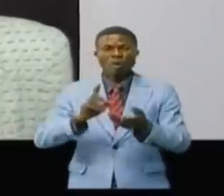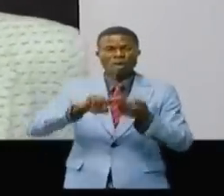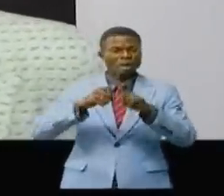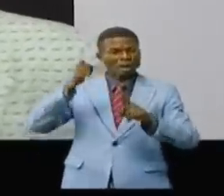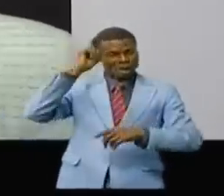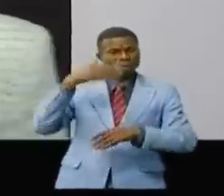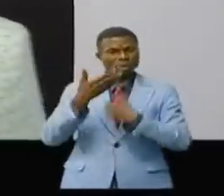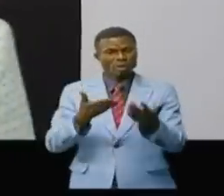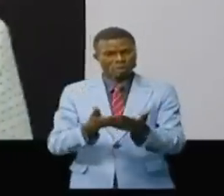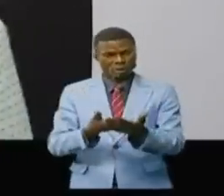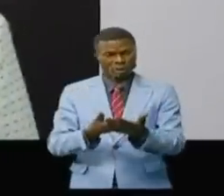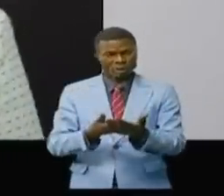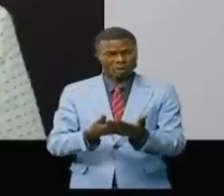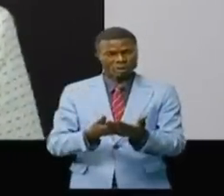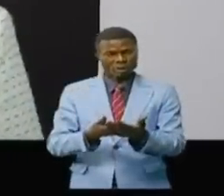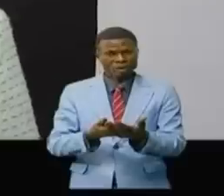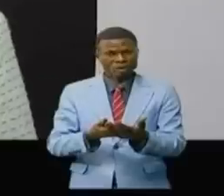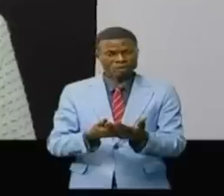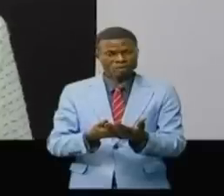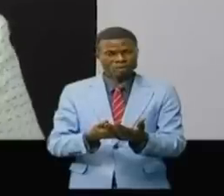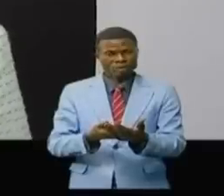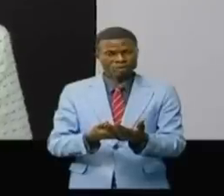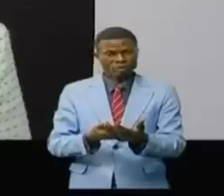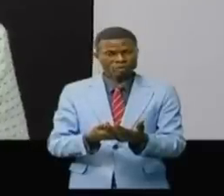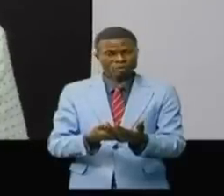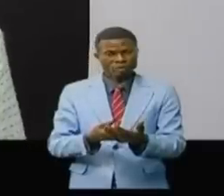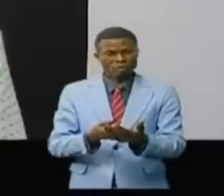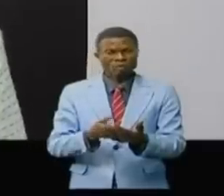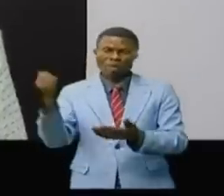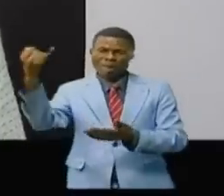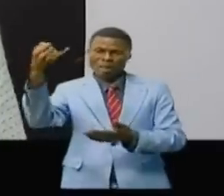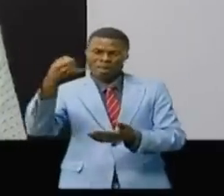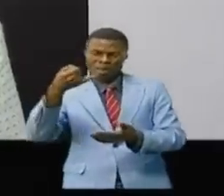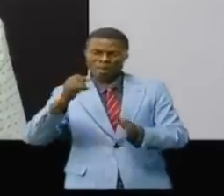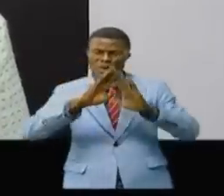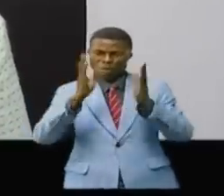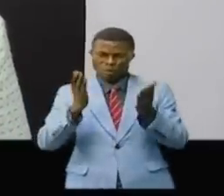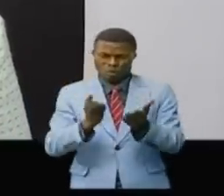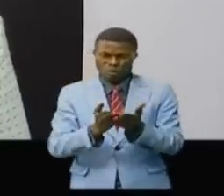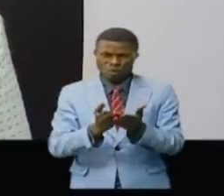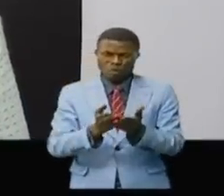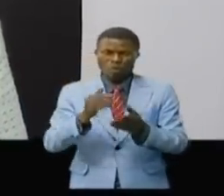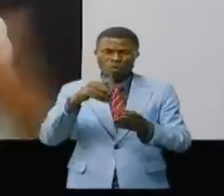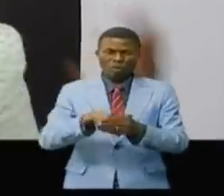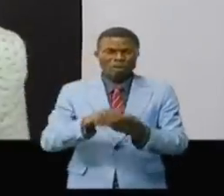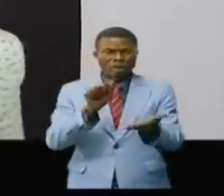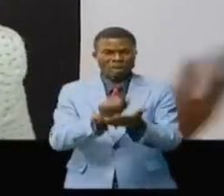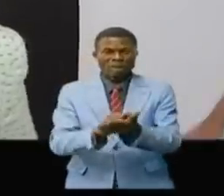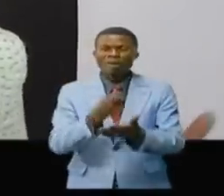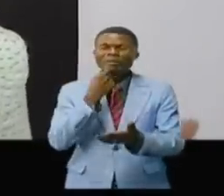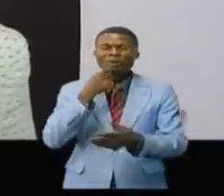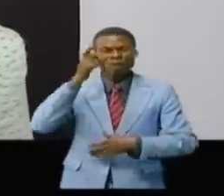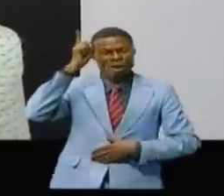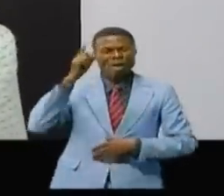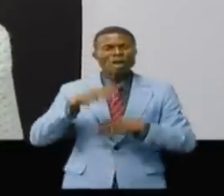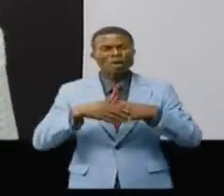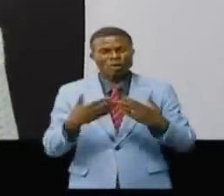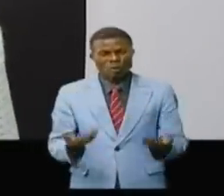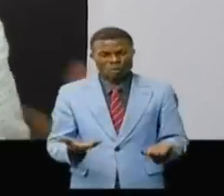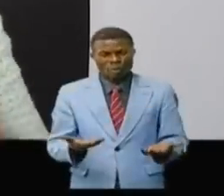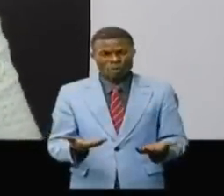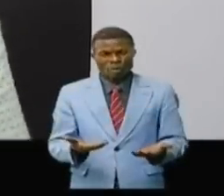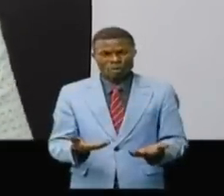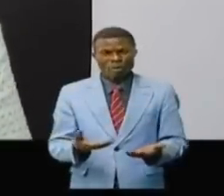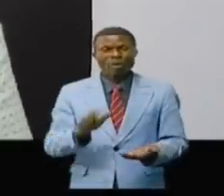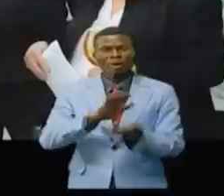font, comment ils incorporent en fait tout ce qui est histoire ancestrale à